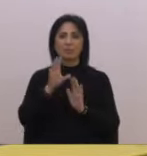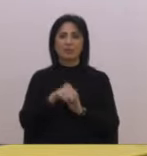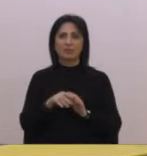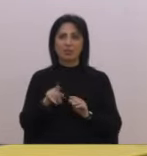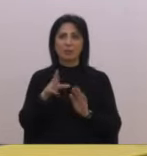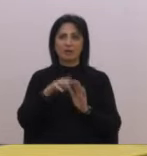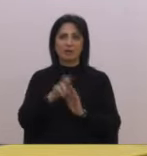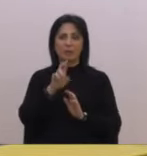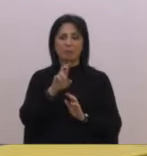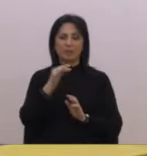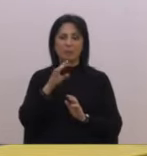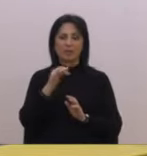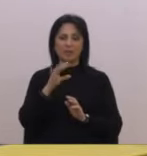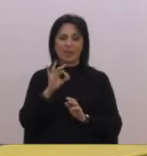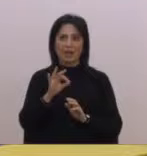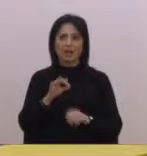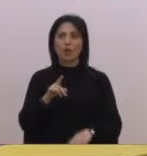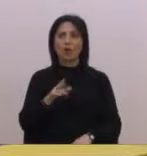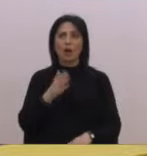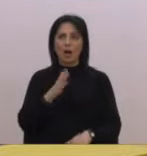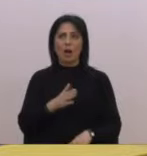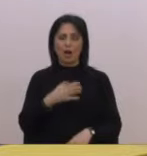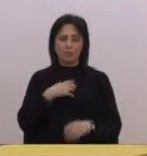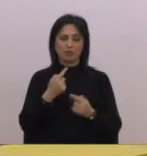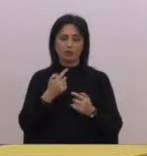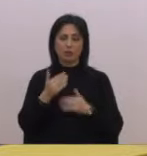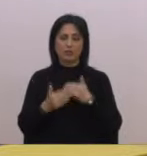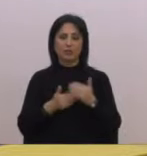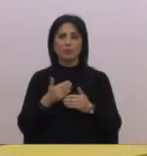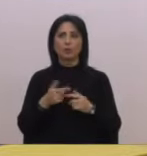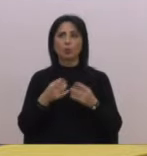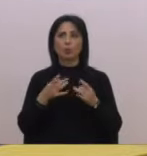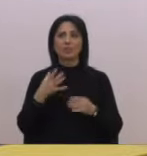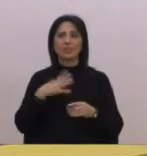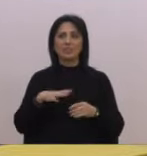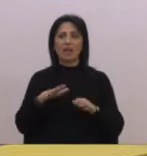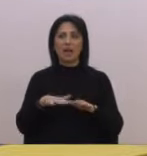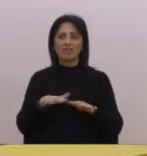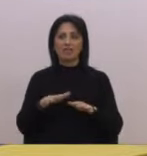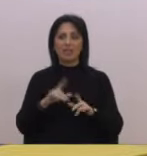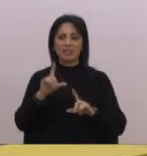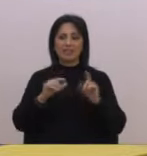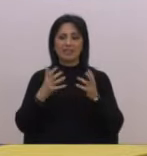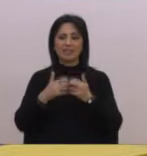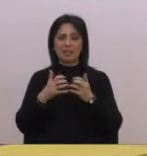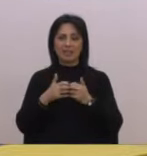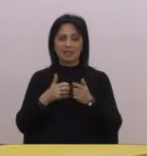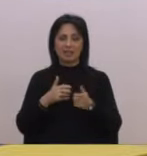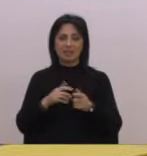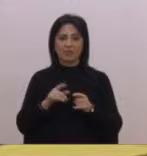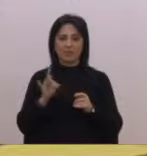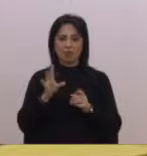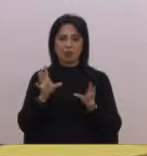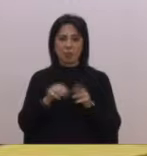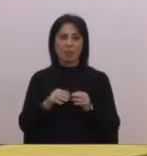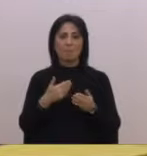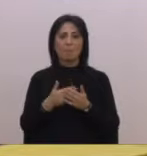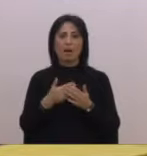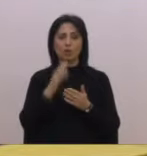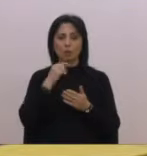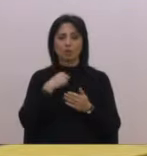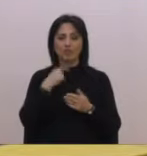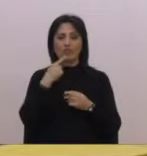შორის BPO სფეროში, ჩვენ გვაქვს მნიშვნელოვანი წარმატებები, ეს უბრალოდ საქართველოში სტატისტიკითაც იზომება. მაგალითად, როდესაც